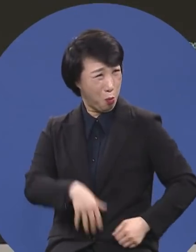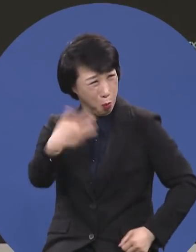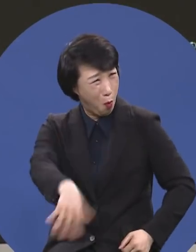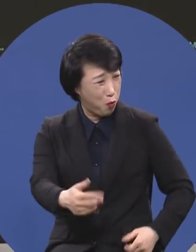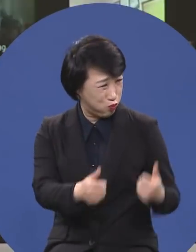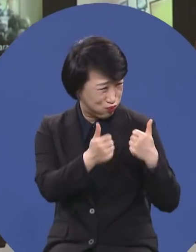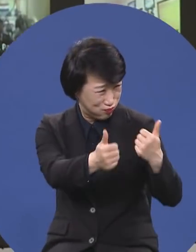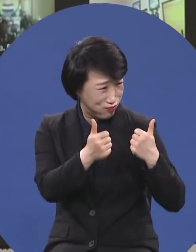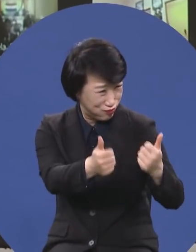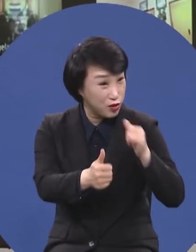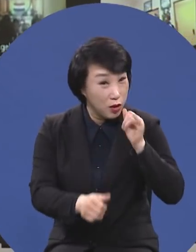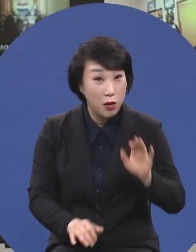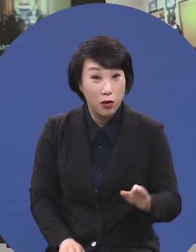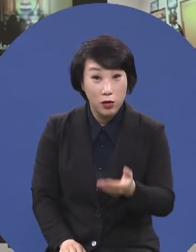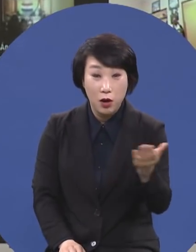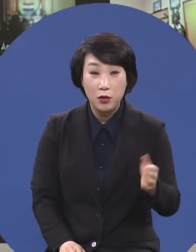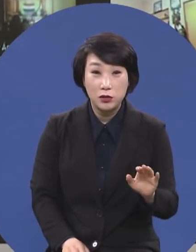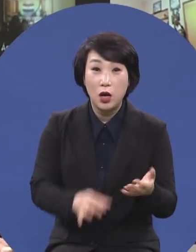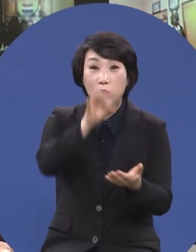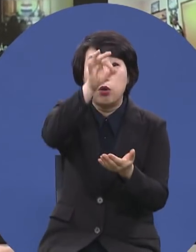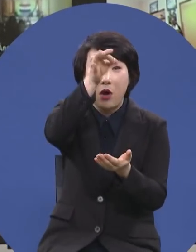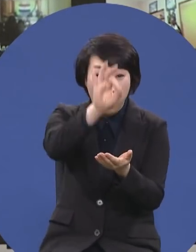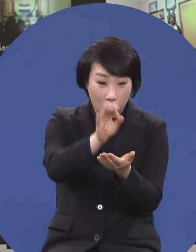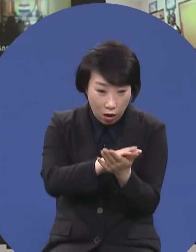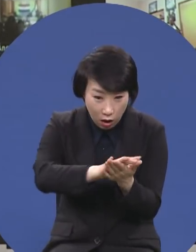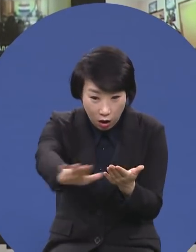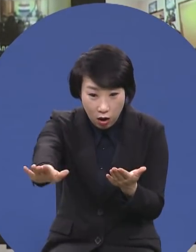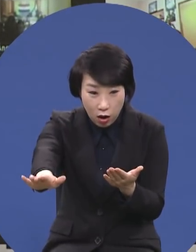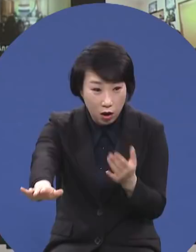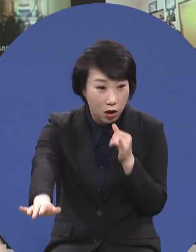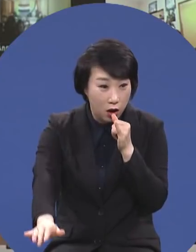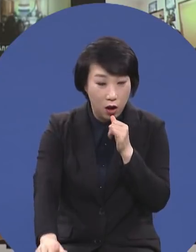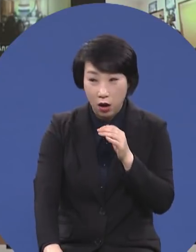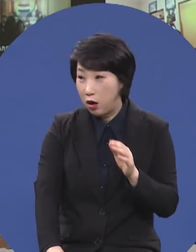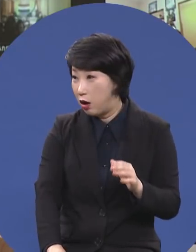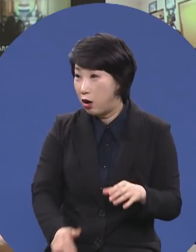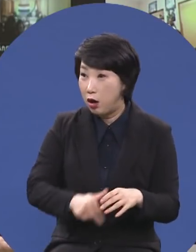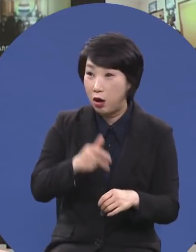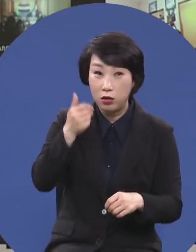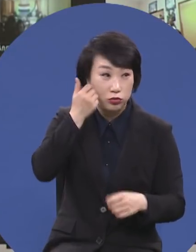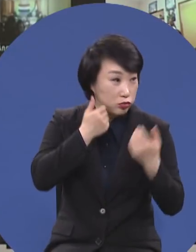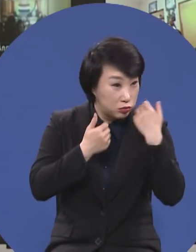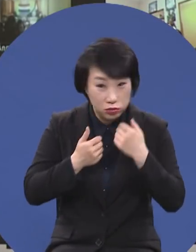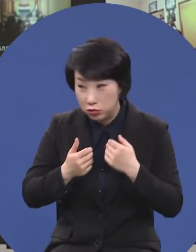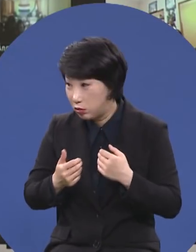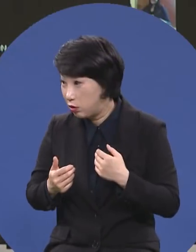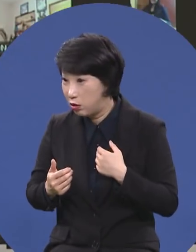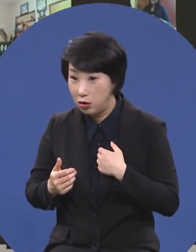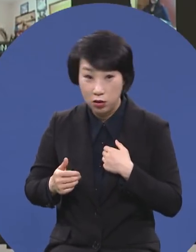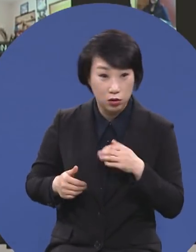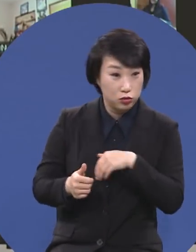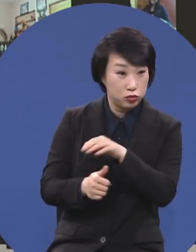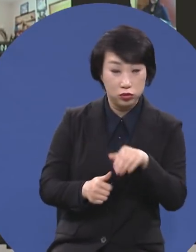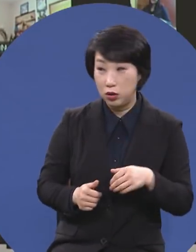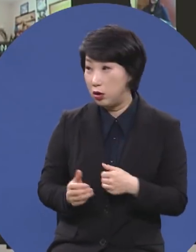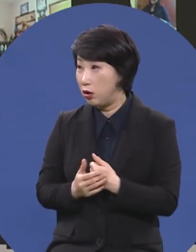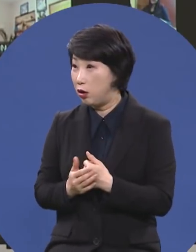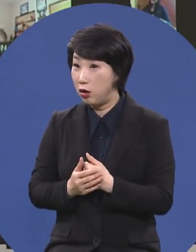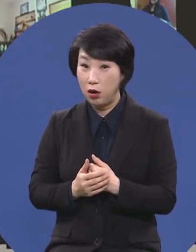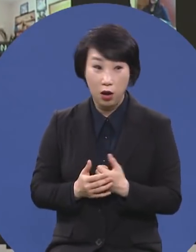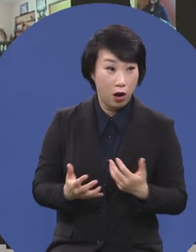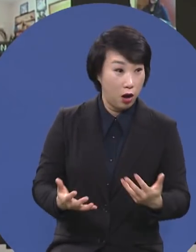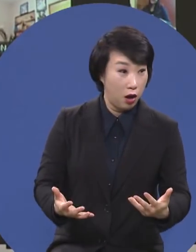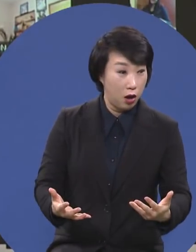대단합니다. 근데 돈이 딱 떨어지니 아무도 자기 옆에